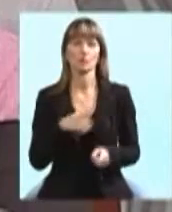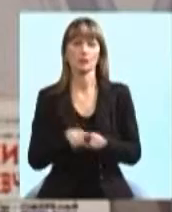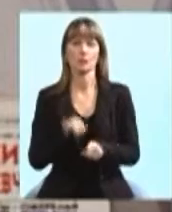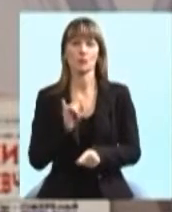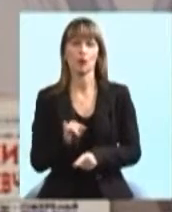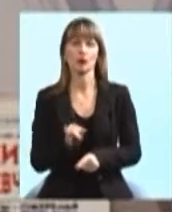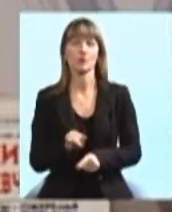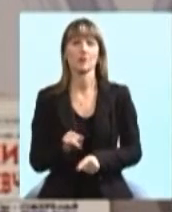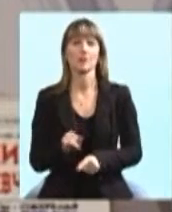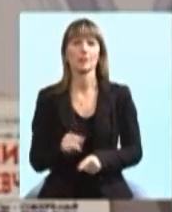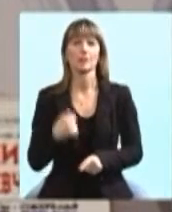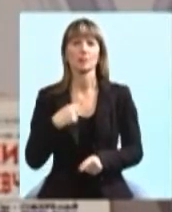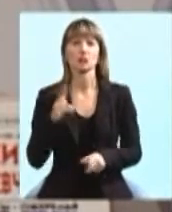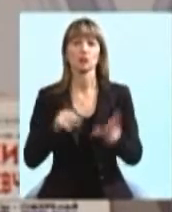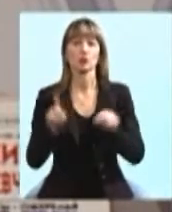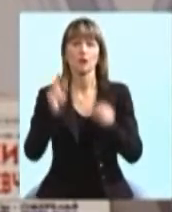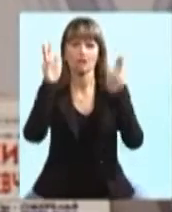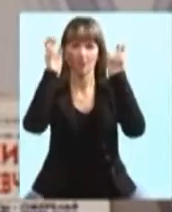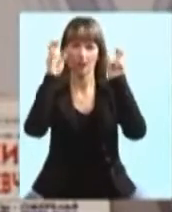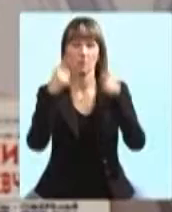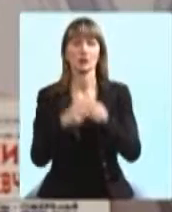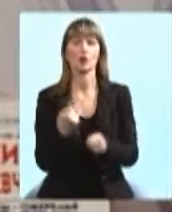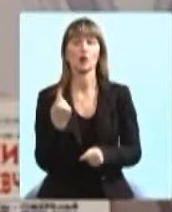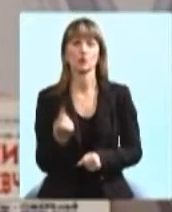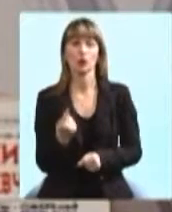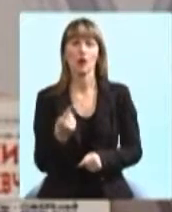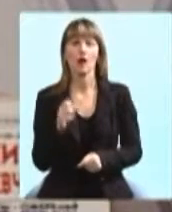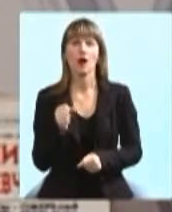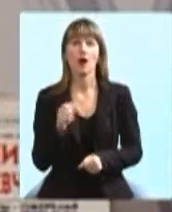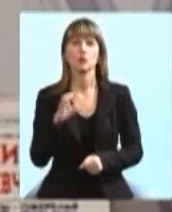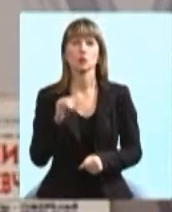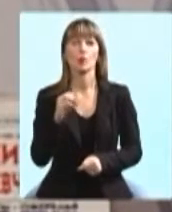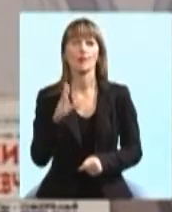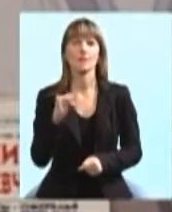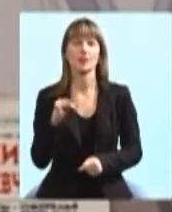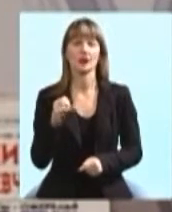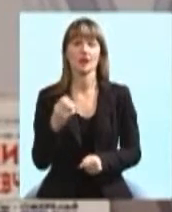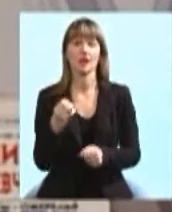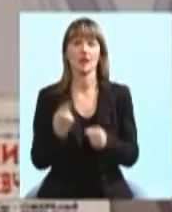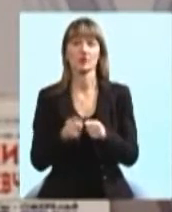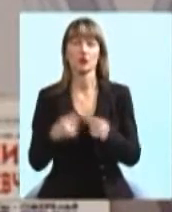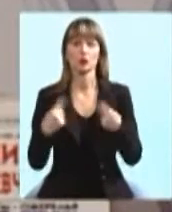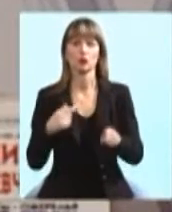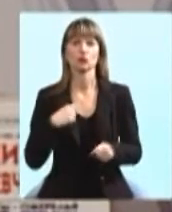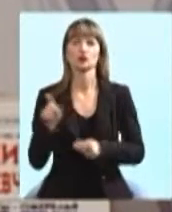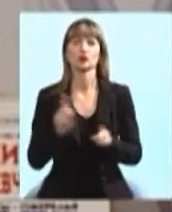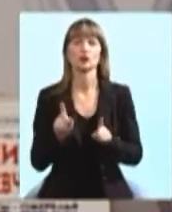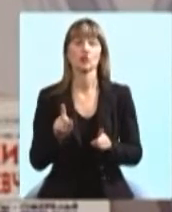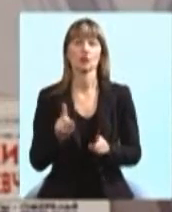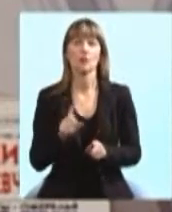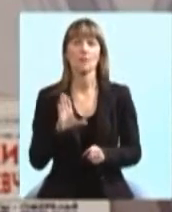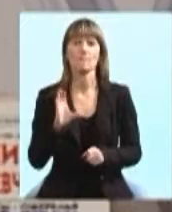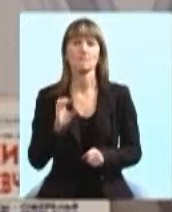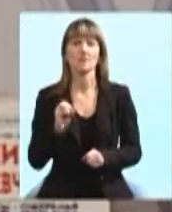негаразди? Мне кажется, что ведьма — это одно, а уже суеверие — это другое. Потому что мне кажется, что ведьмы — это